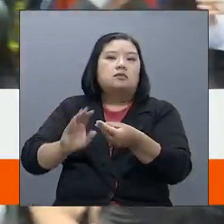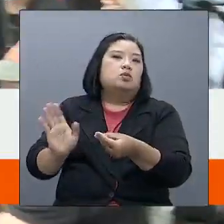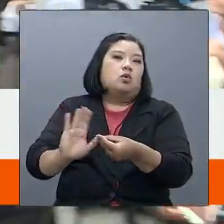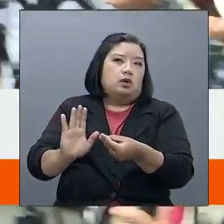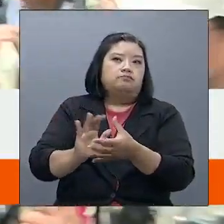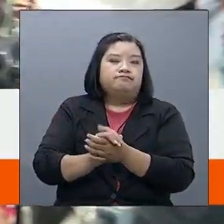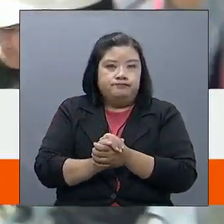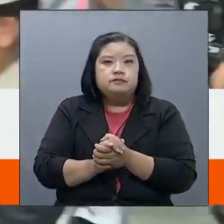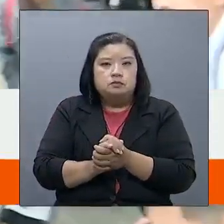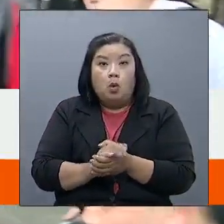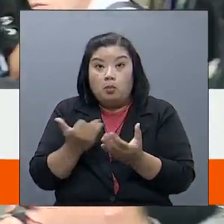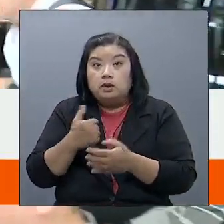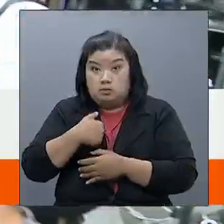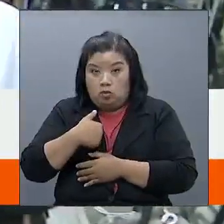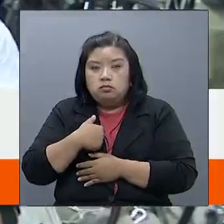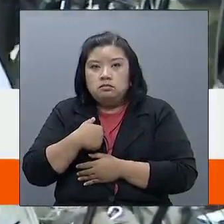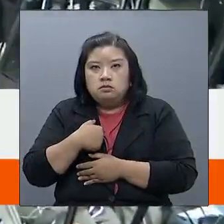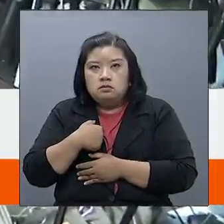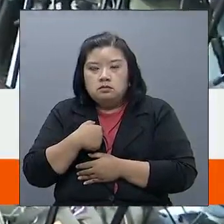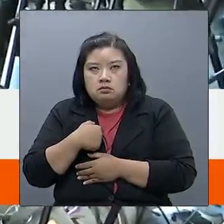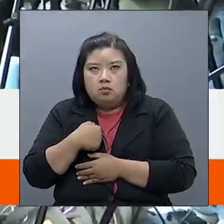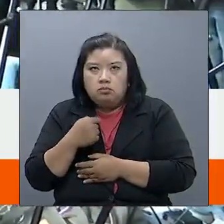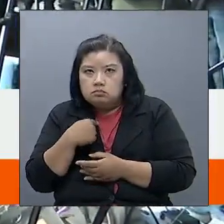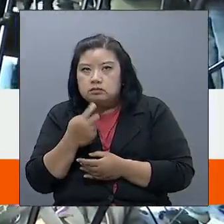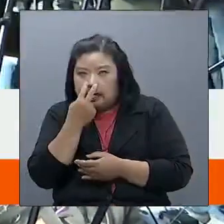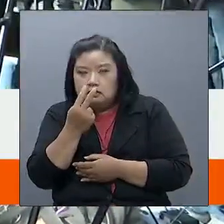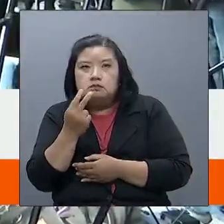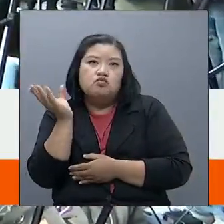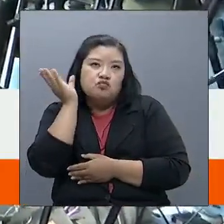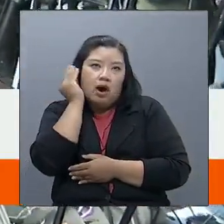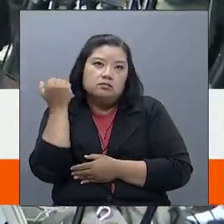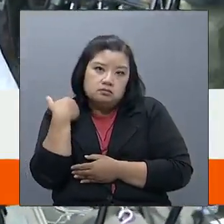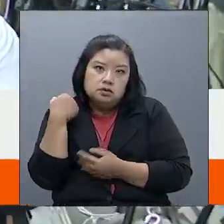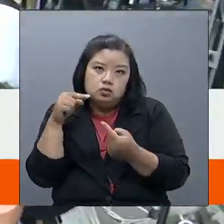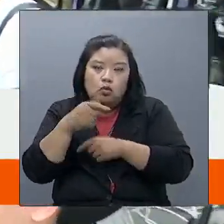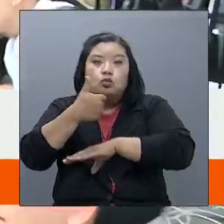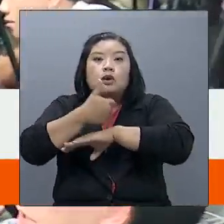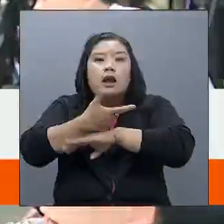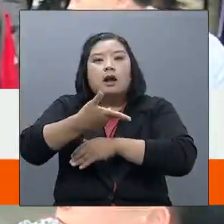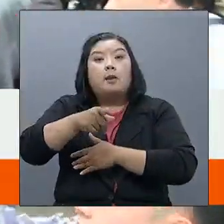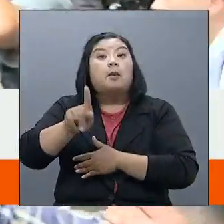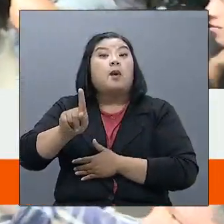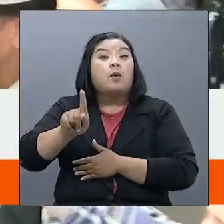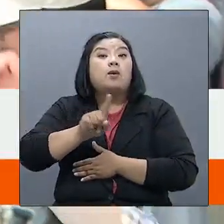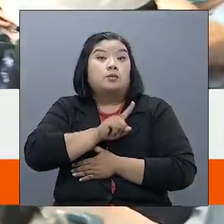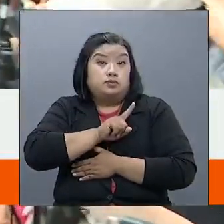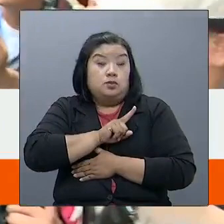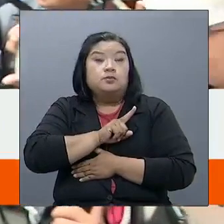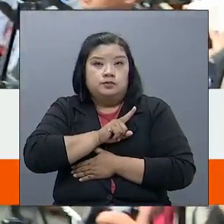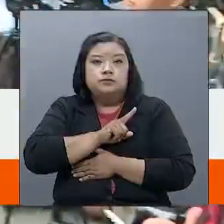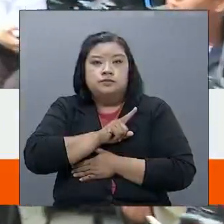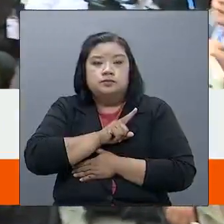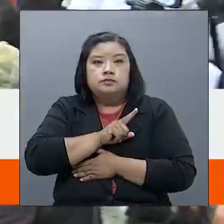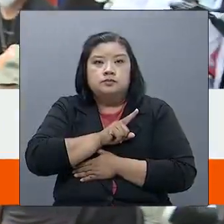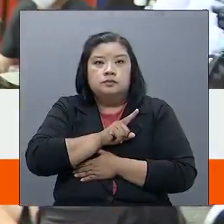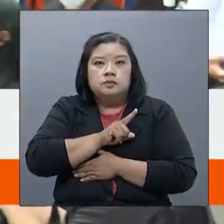การตรวจสอบที่เมื่อกี้นี้ผมได้ฟังท่านผู้รักษาการคนใหม่ที่มารักษาการนะครับที่